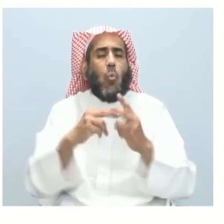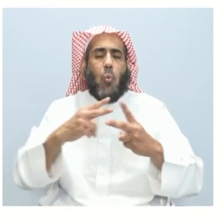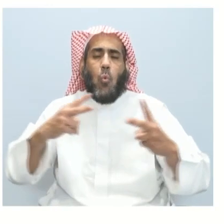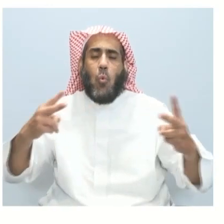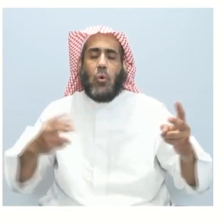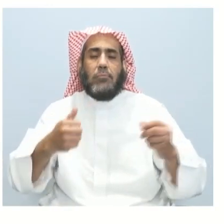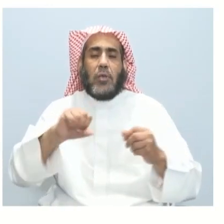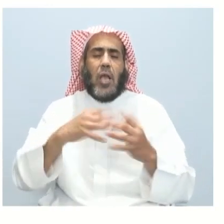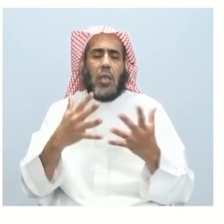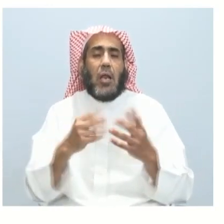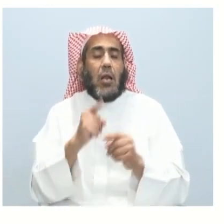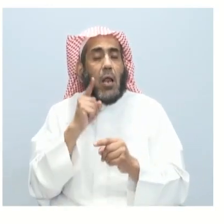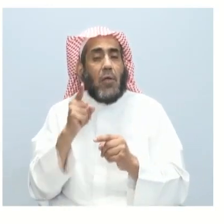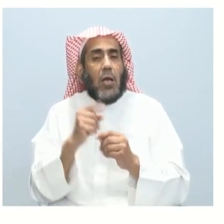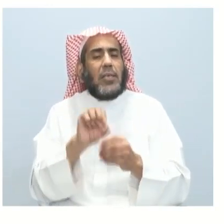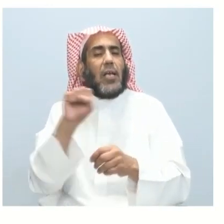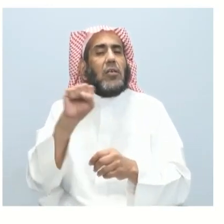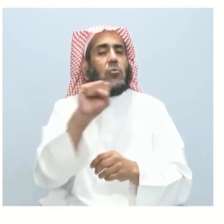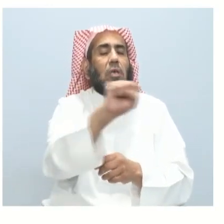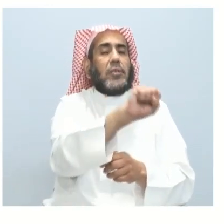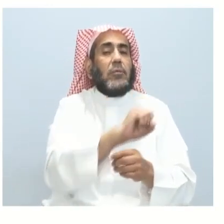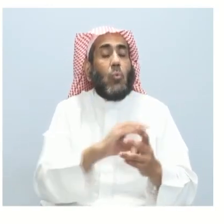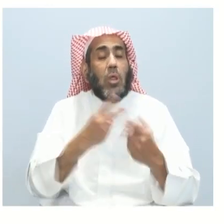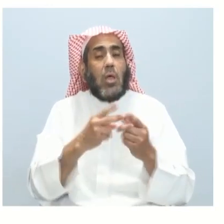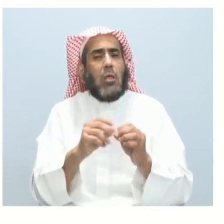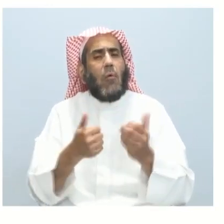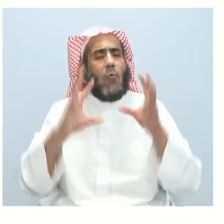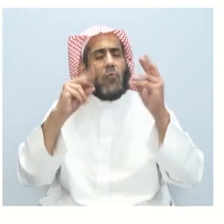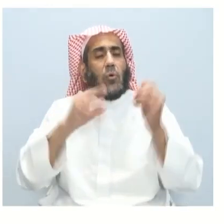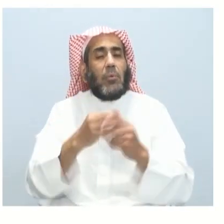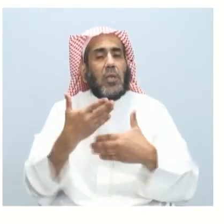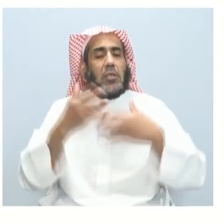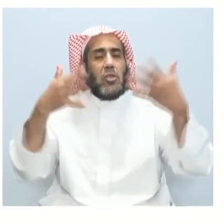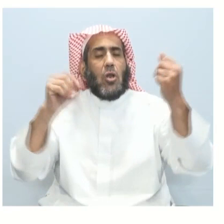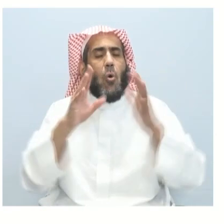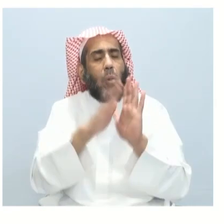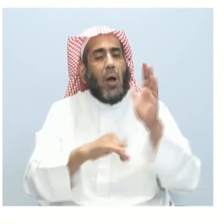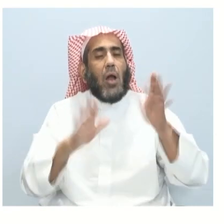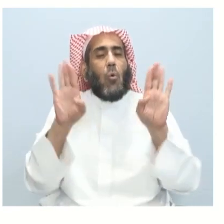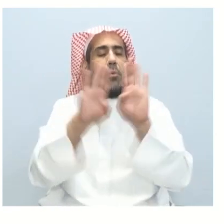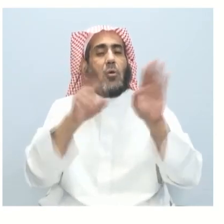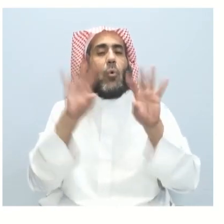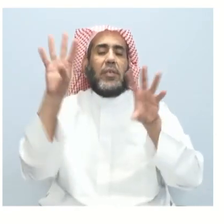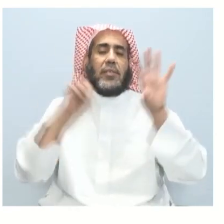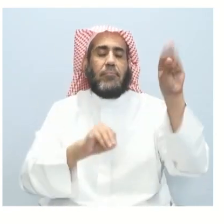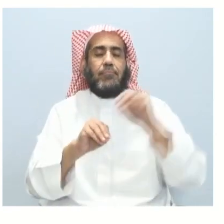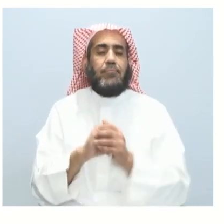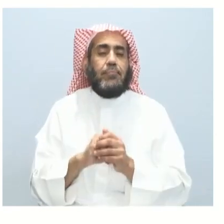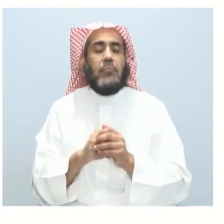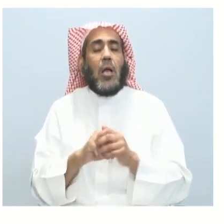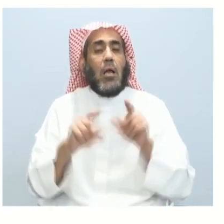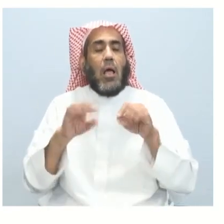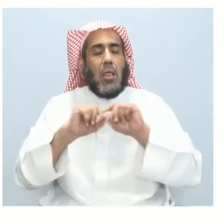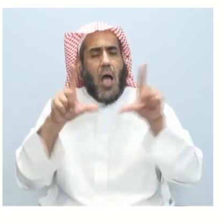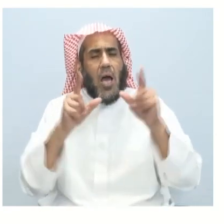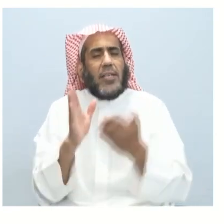نقديه كثيره نرى فيها تخصصات وايضا ظهرت فنون ادبيه دراسه الشعر والمقال والمسرحيه والقصه وهنا